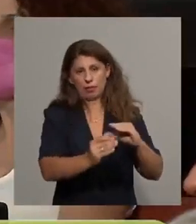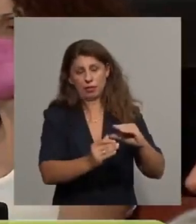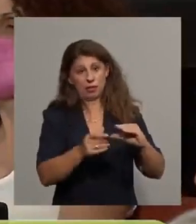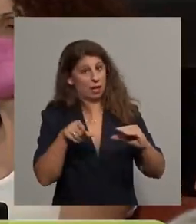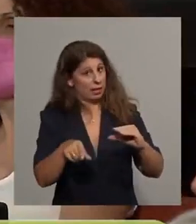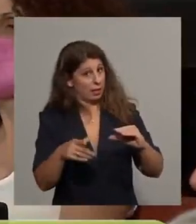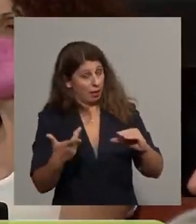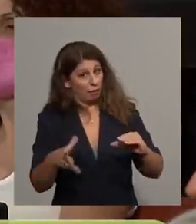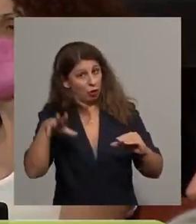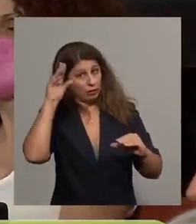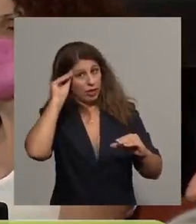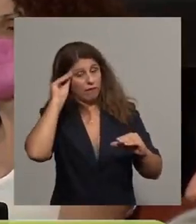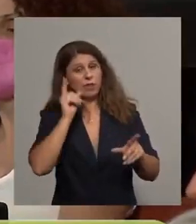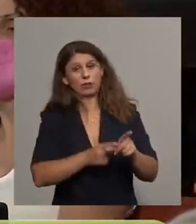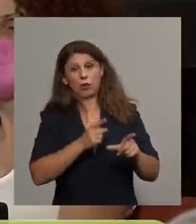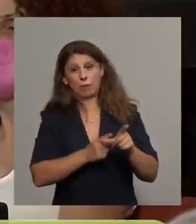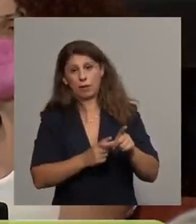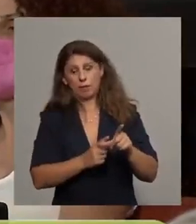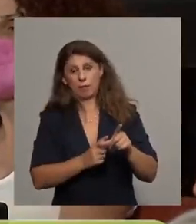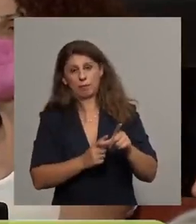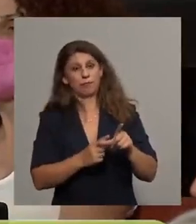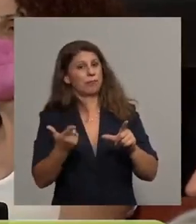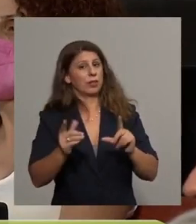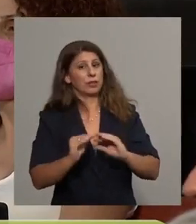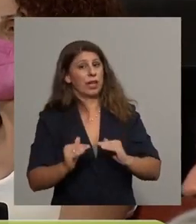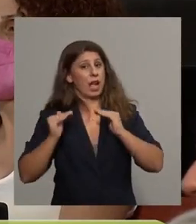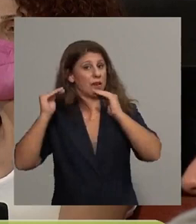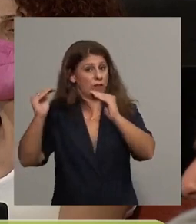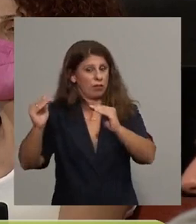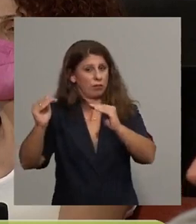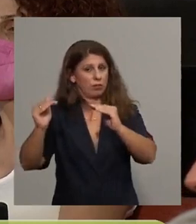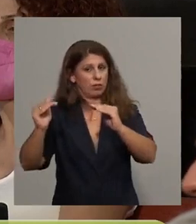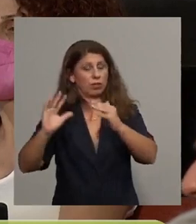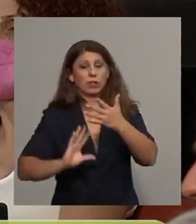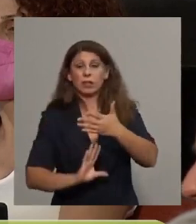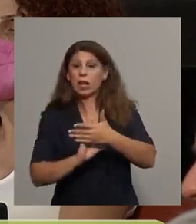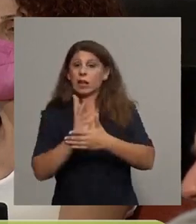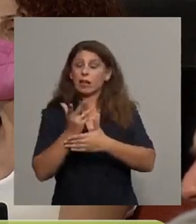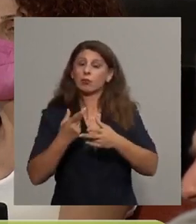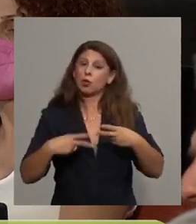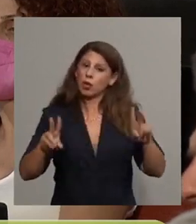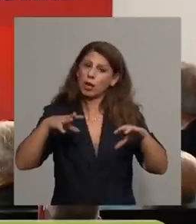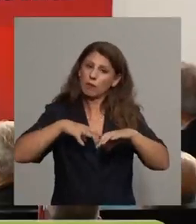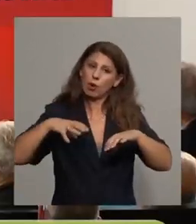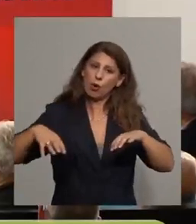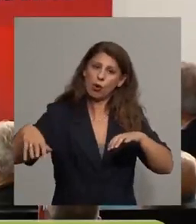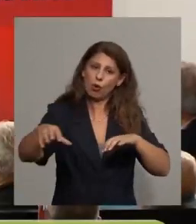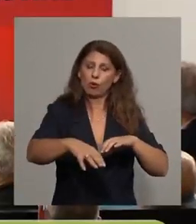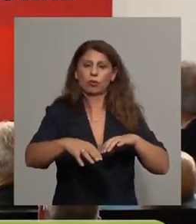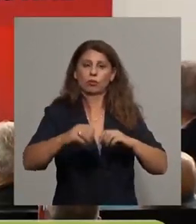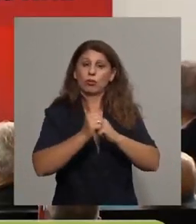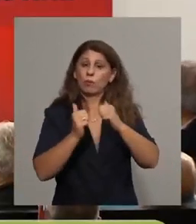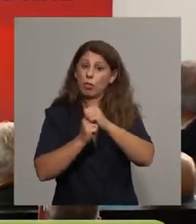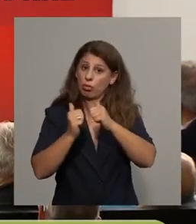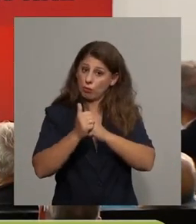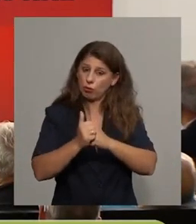Έτσι αντιλαμβάνεται το ΚΚΕ την αναβάθμιση και ανάπτυξη των ελεύθερων χώρων, των